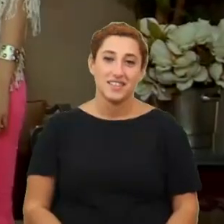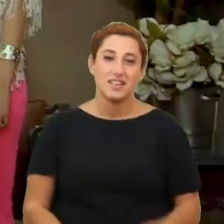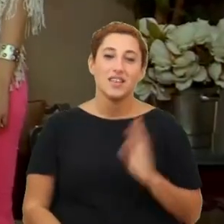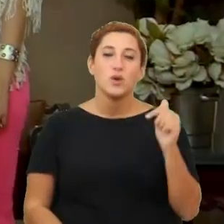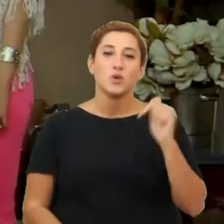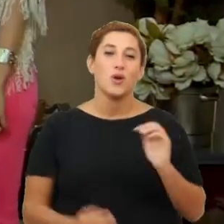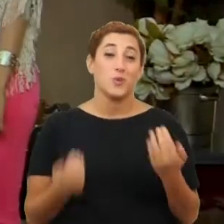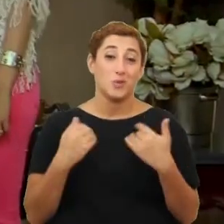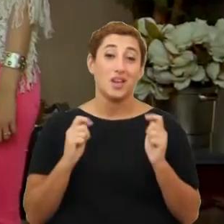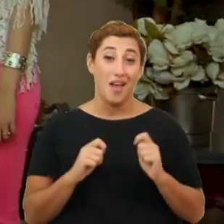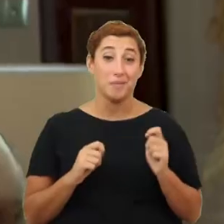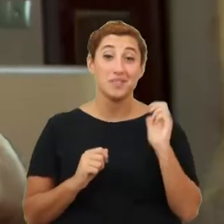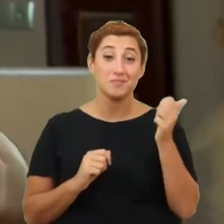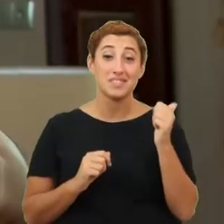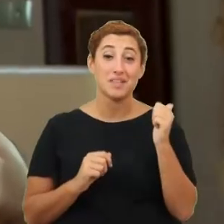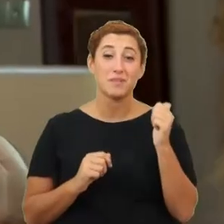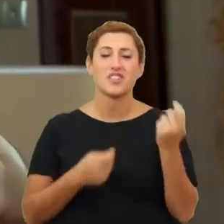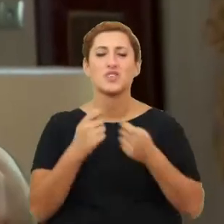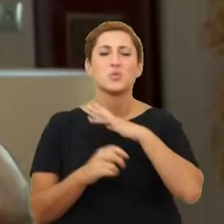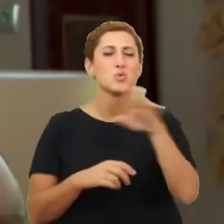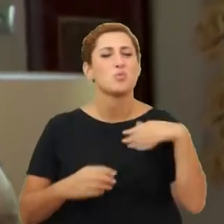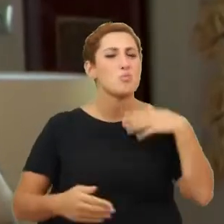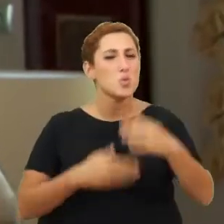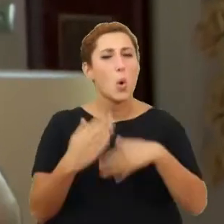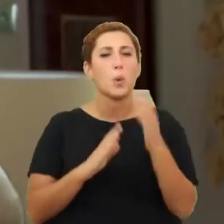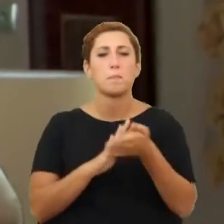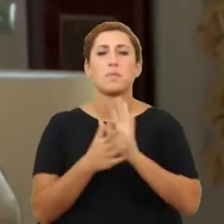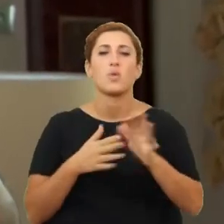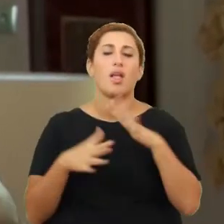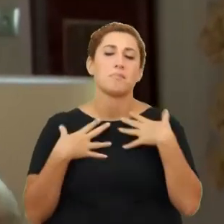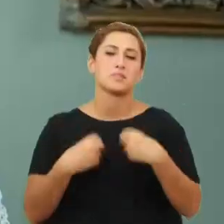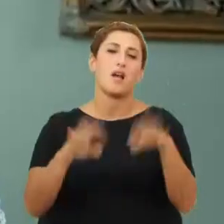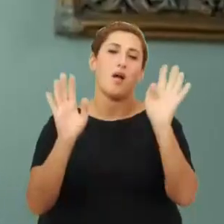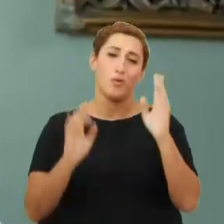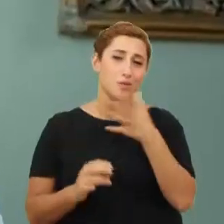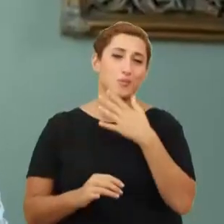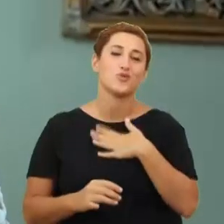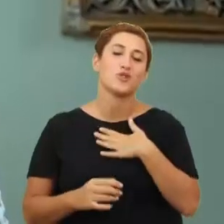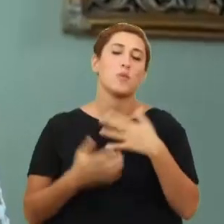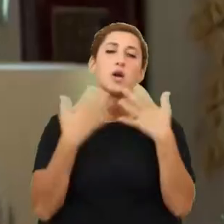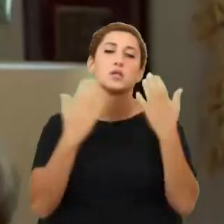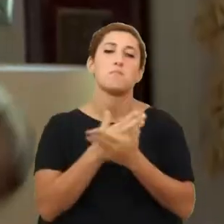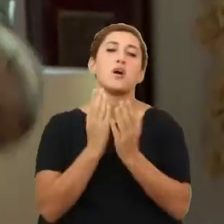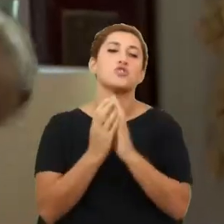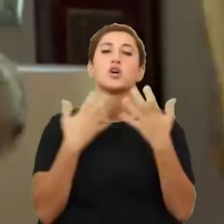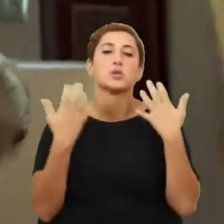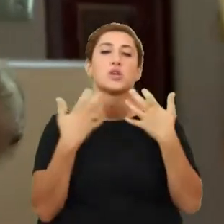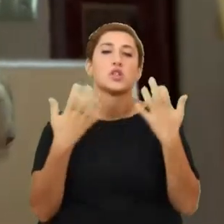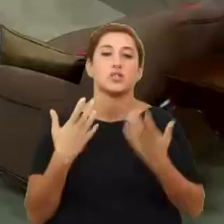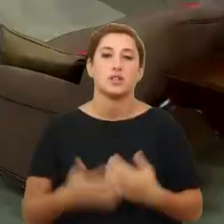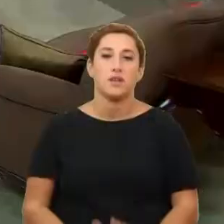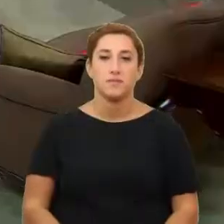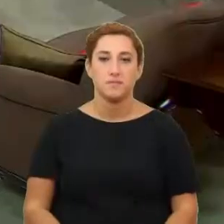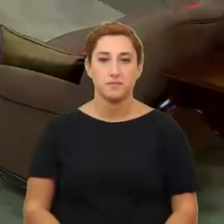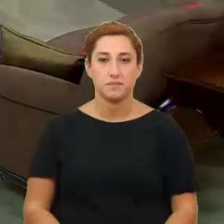Ya şöyle kucağıma aldı mı var ya. İşteki bütün yorgunluğum gidiyor. Alıyor hepsini biliyor musun canım? Aslan parçası aslan aslan.